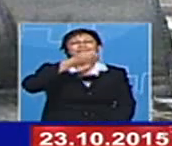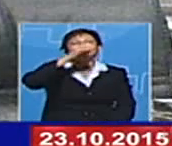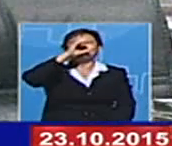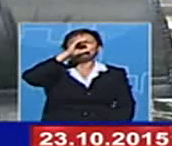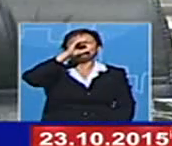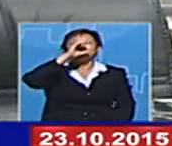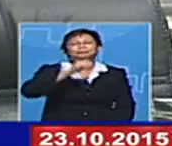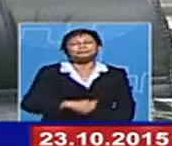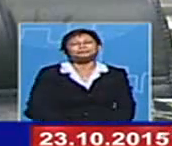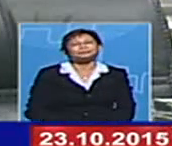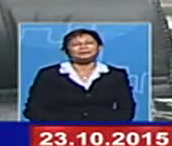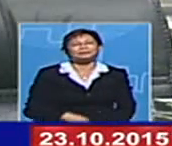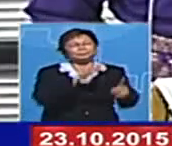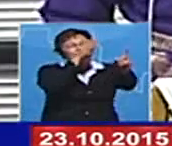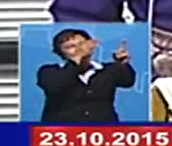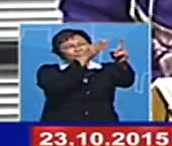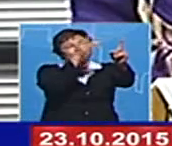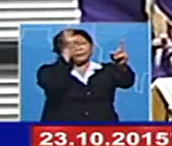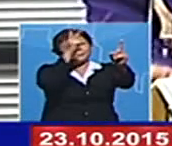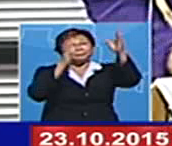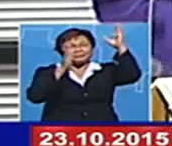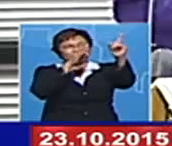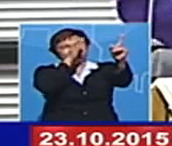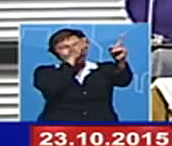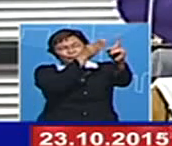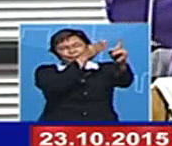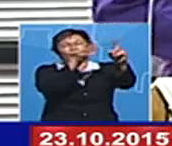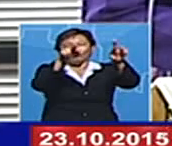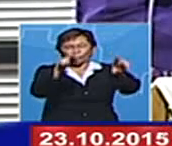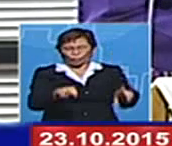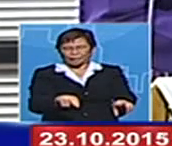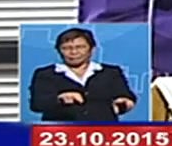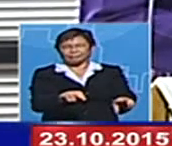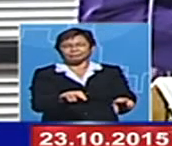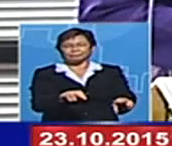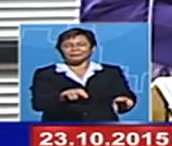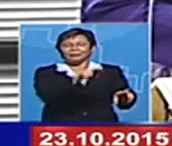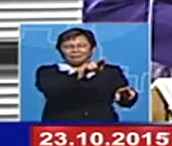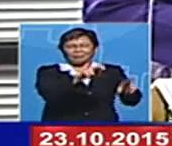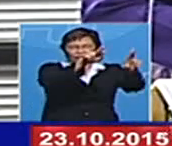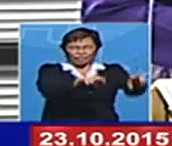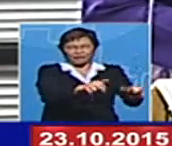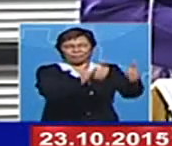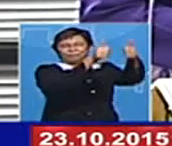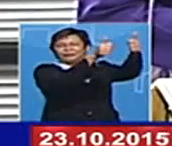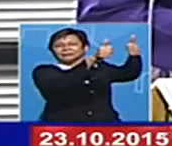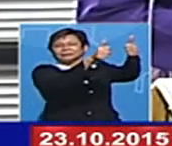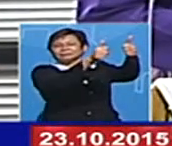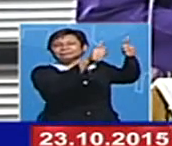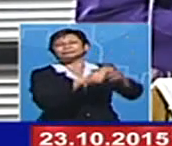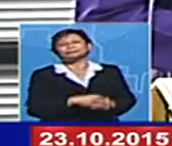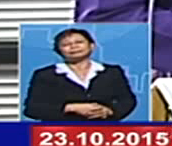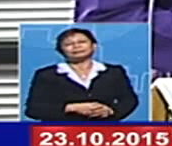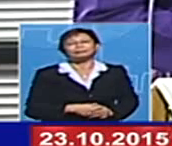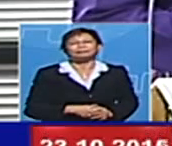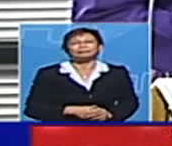di-pertua pokoknya bagi kerajaan ini rakyat adalah segala-galanya khabar bahagia